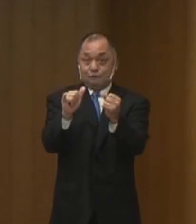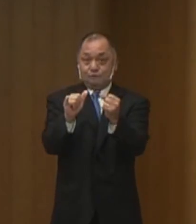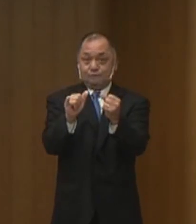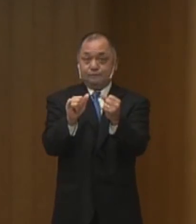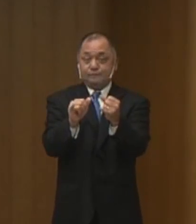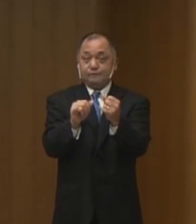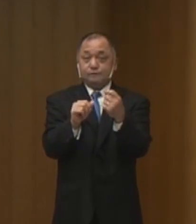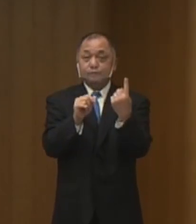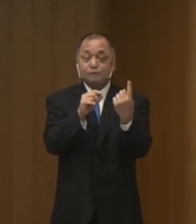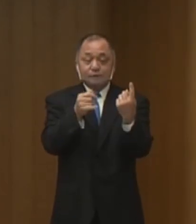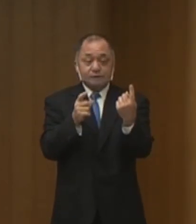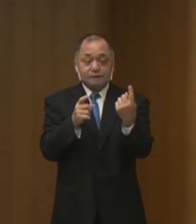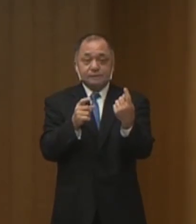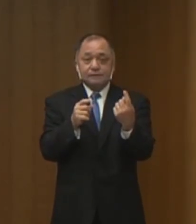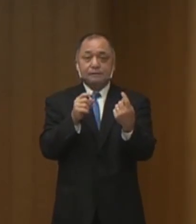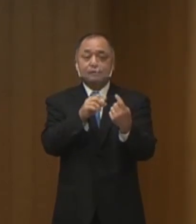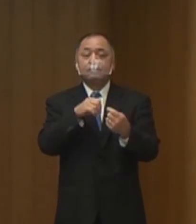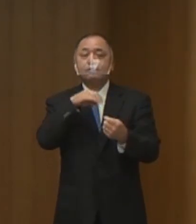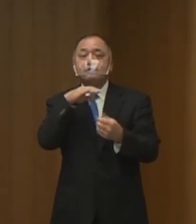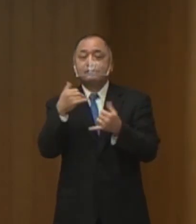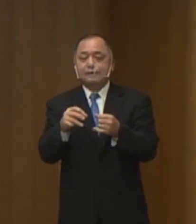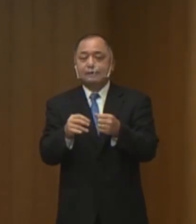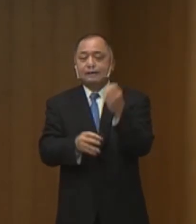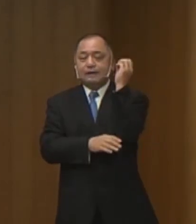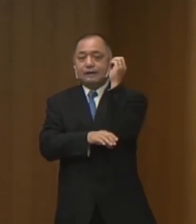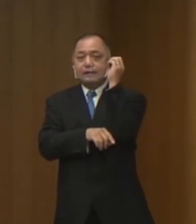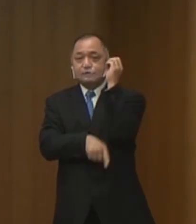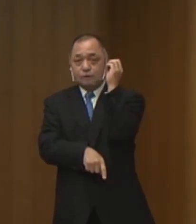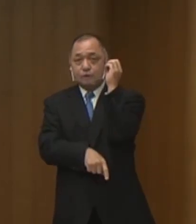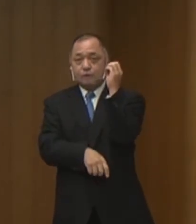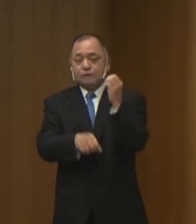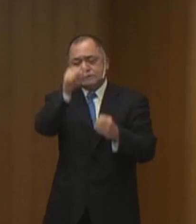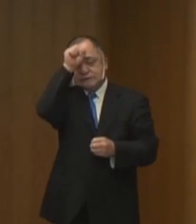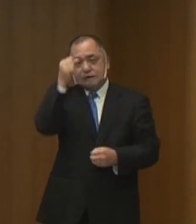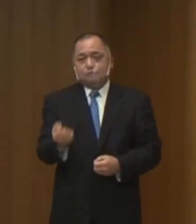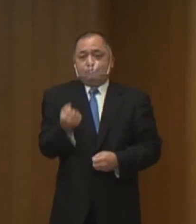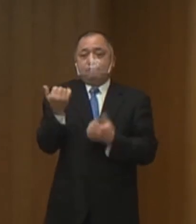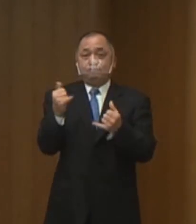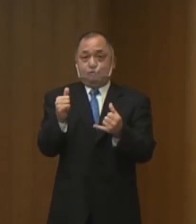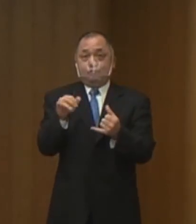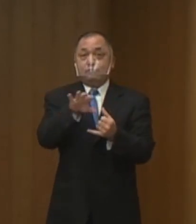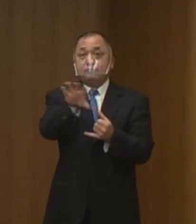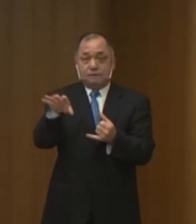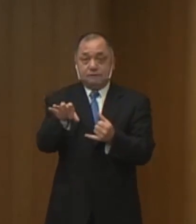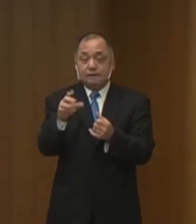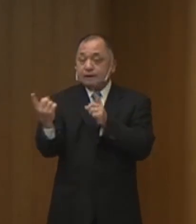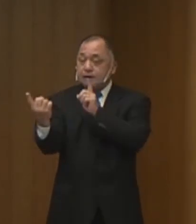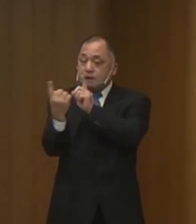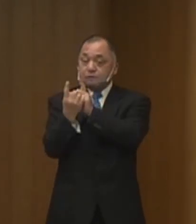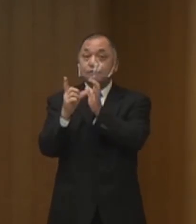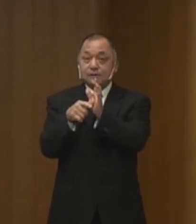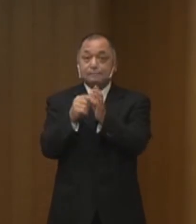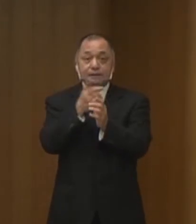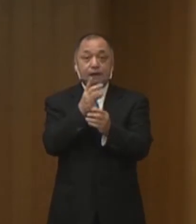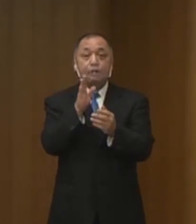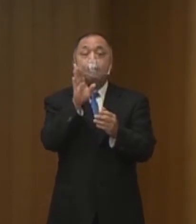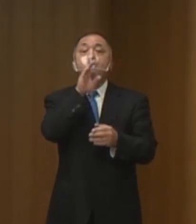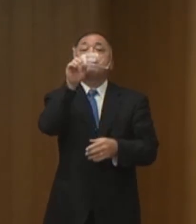重症化リスクの高い方は高齢者の方や基礎疾患のある方でございますけれども、こういった方に接する方、またそのご本